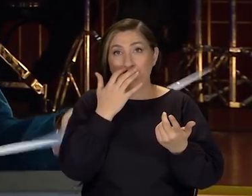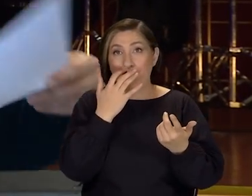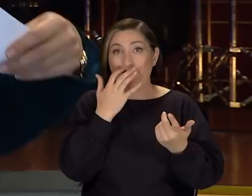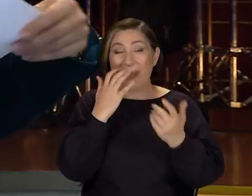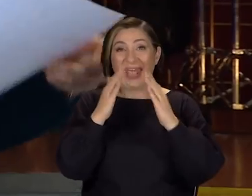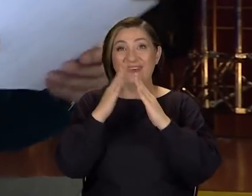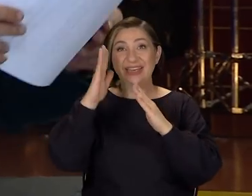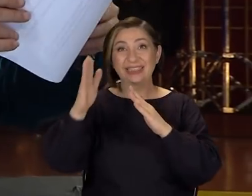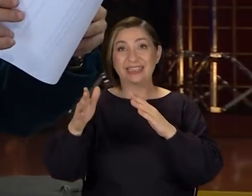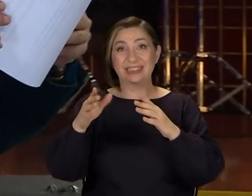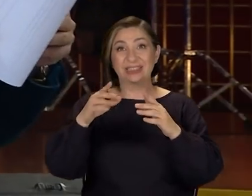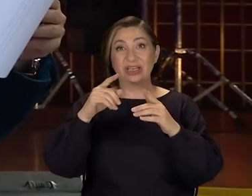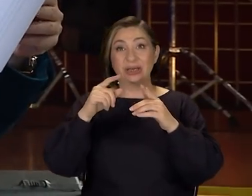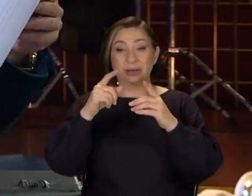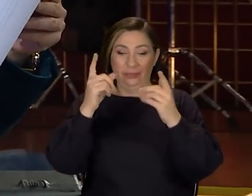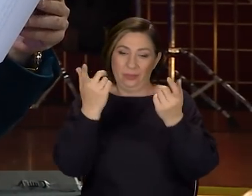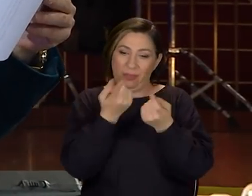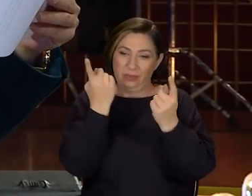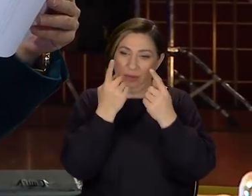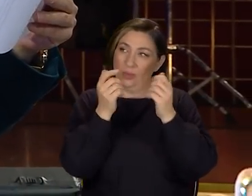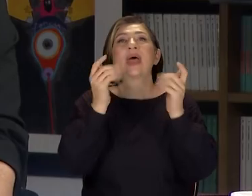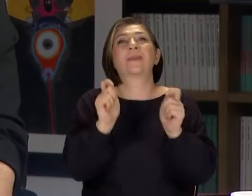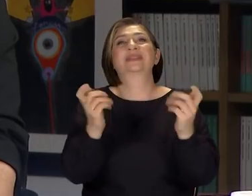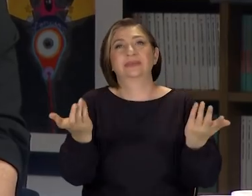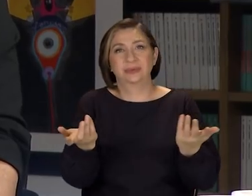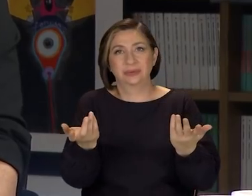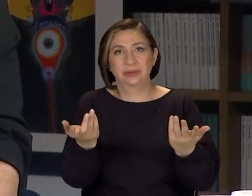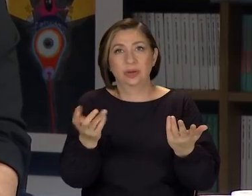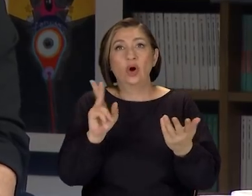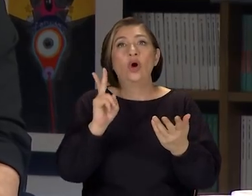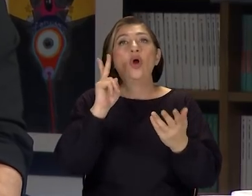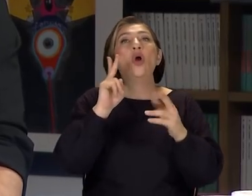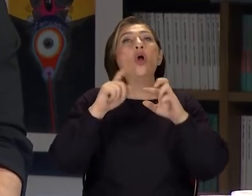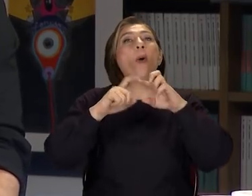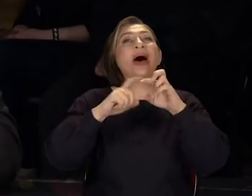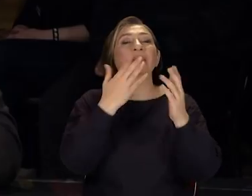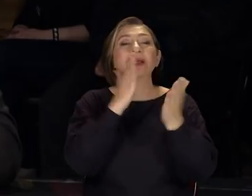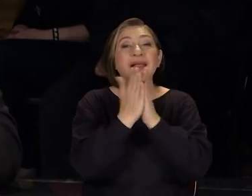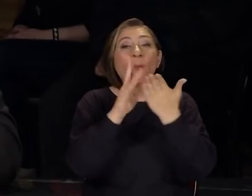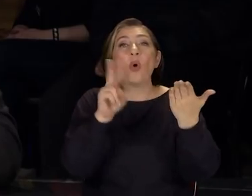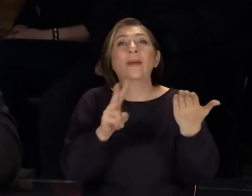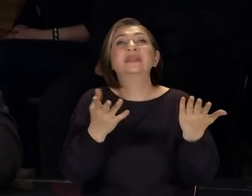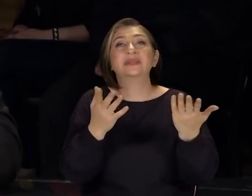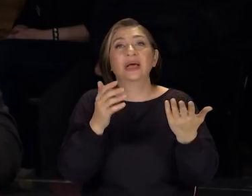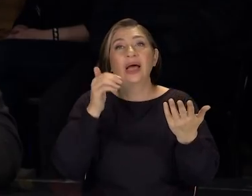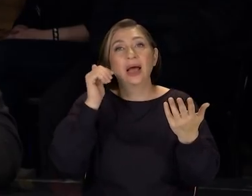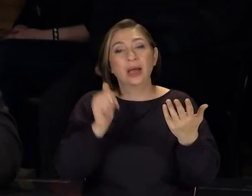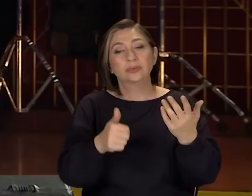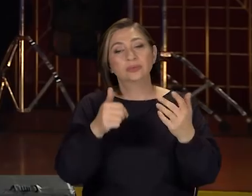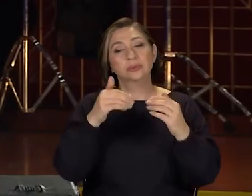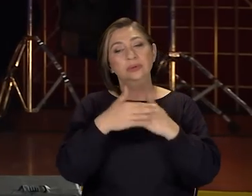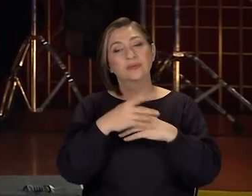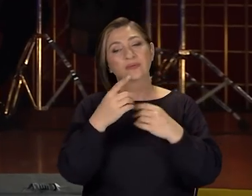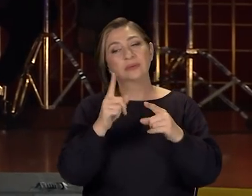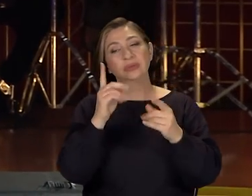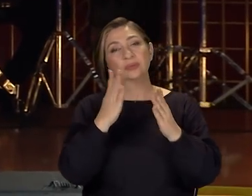ben eve gidip Can Gox'a okuyacak halin yok değil mi? Tabii canım. Roman da okuyamazsın. Ne yapacaksın? Her gece Sürrealist Manifesto'yu bir daha